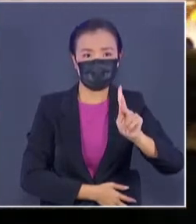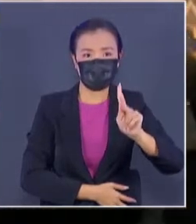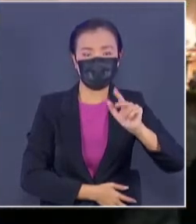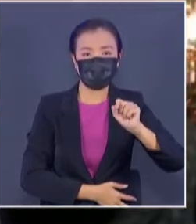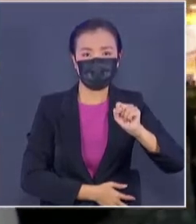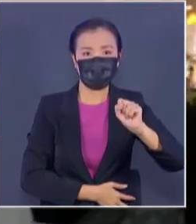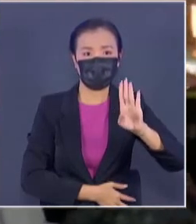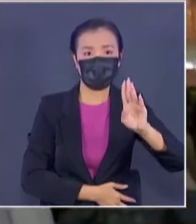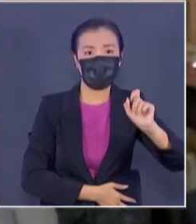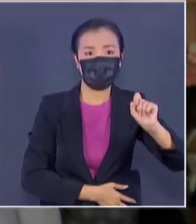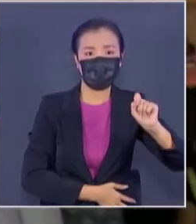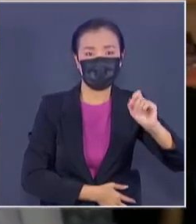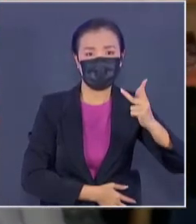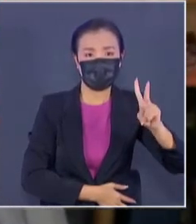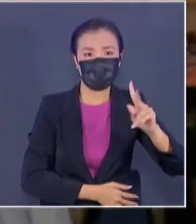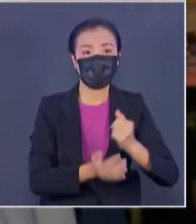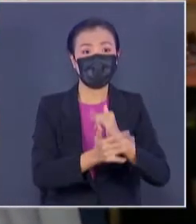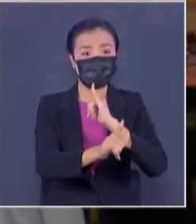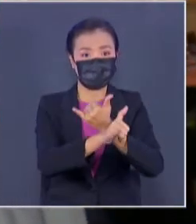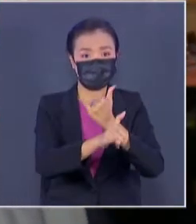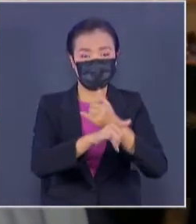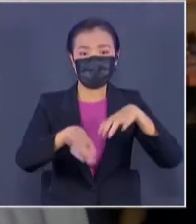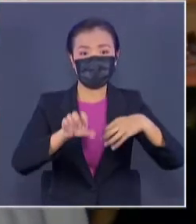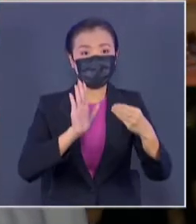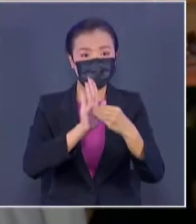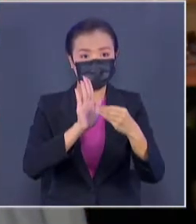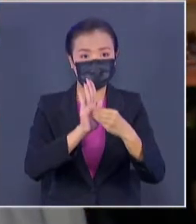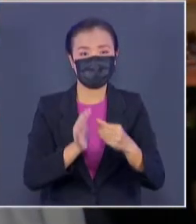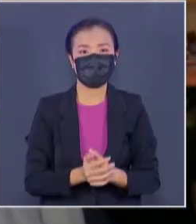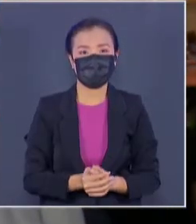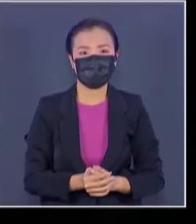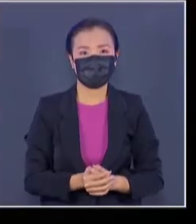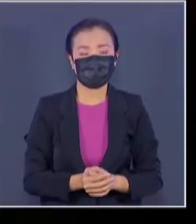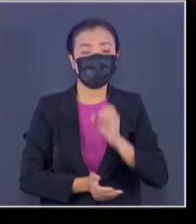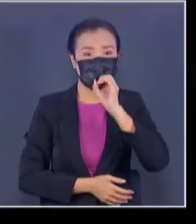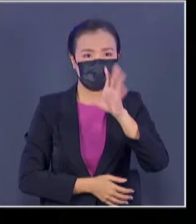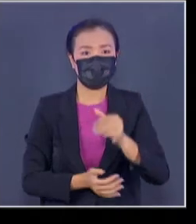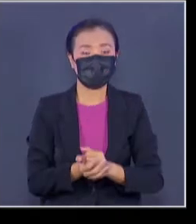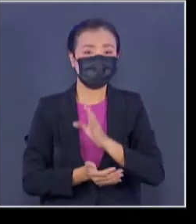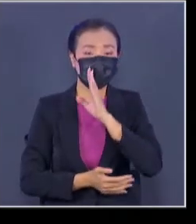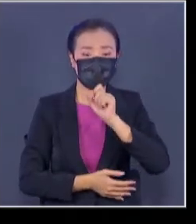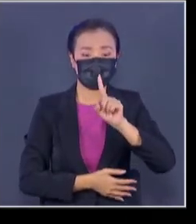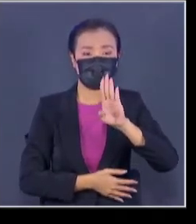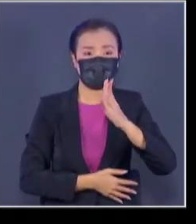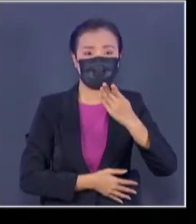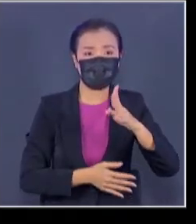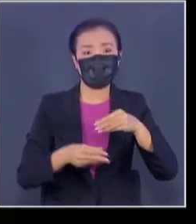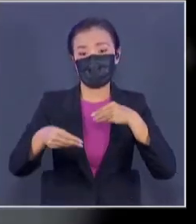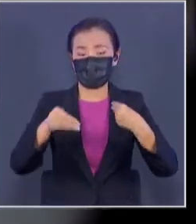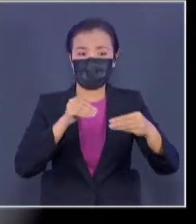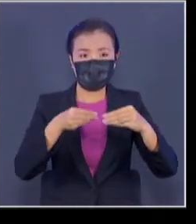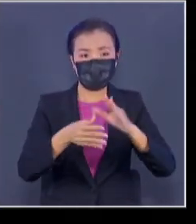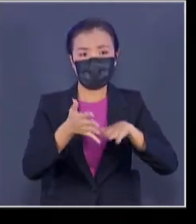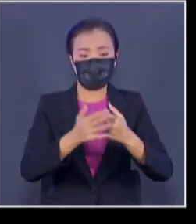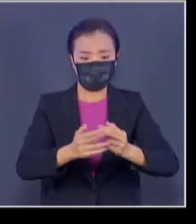เรื่องของการอนุญาตจัดงานเข้าดาวปีใหม่ในพื้นที่กรุงเทพมหานครนะครับท่านก็ระบุว่าแม้สบคจะผ่อนคลายมาตรการ